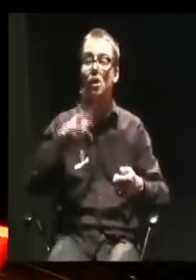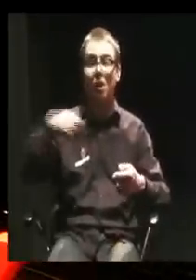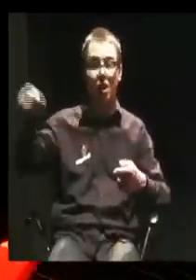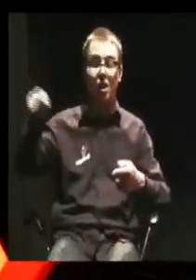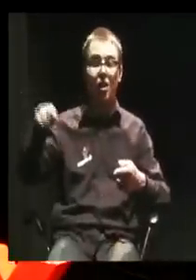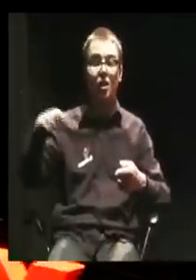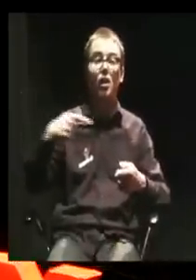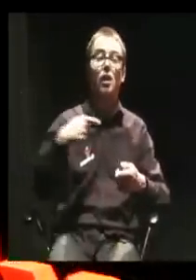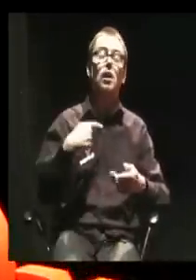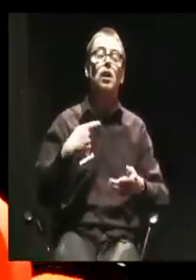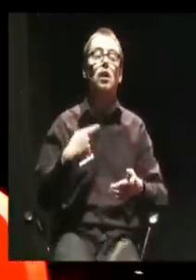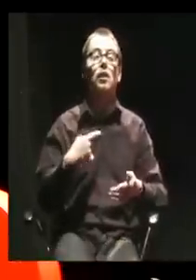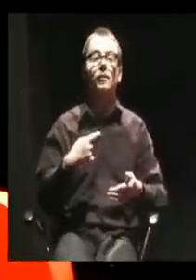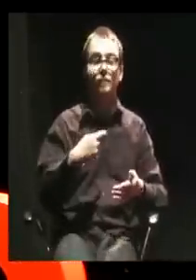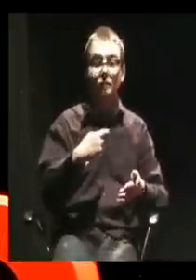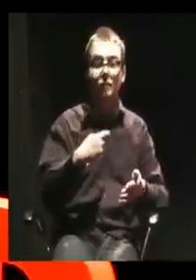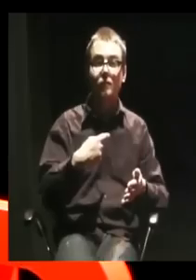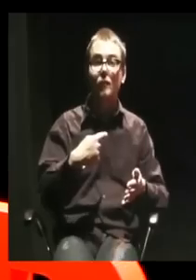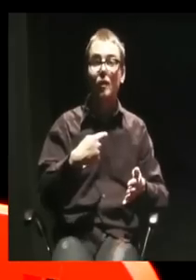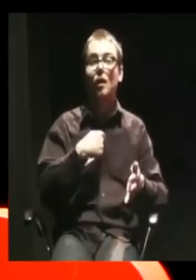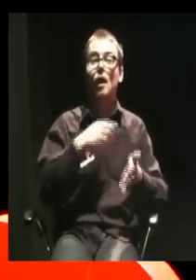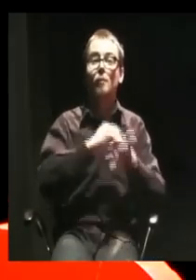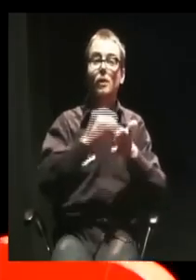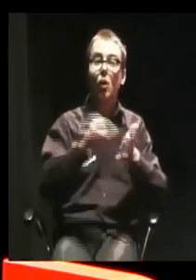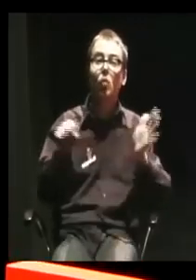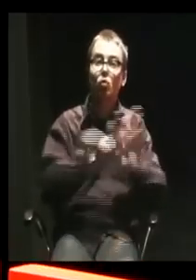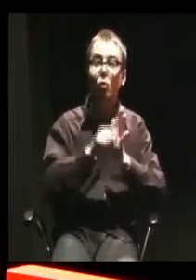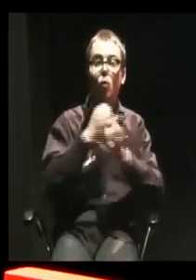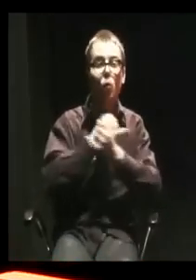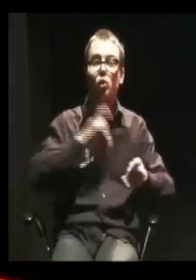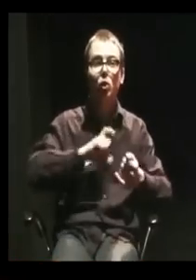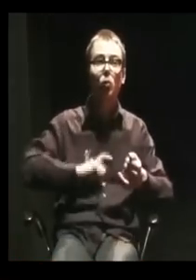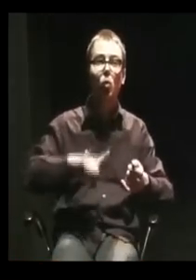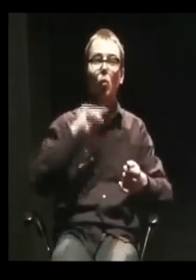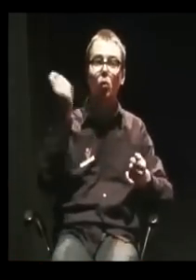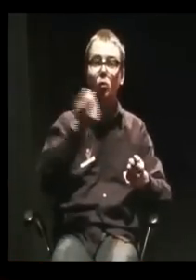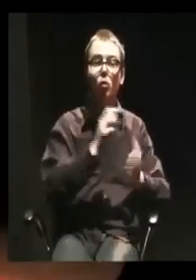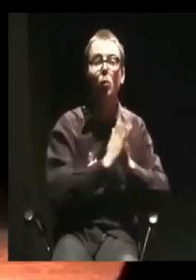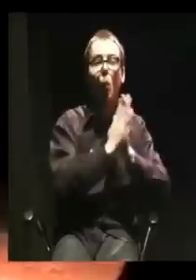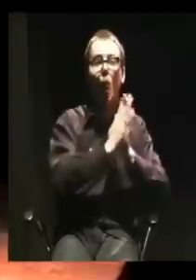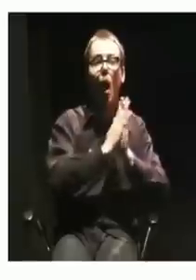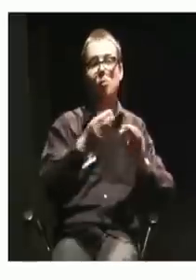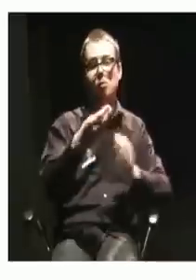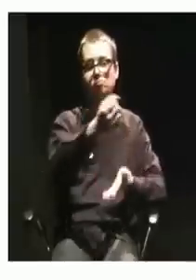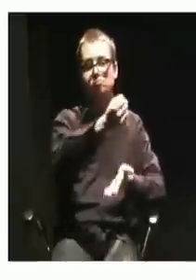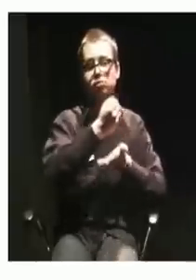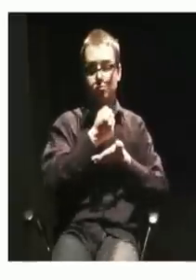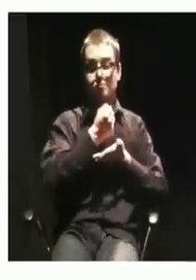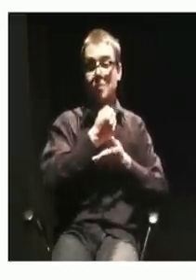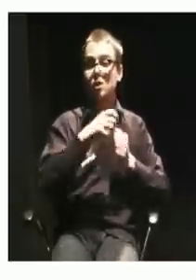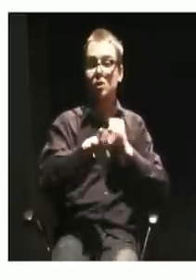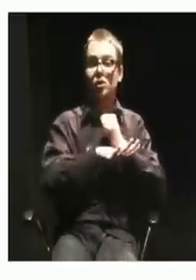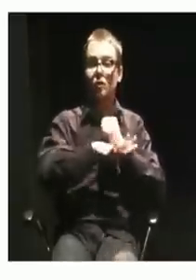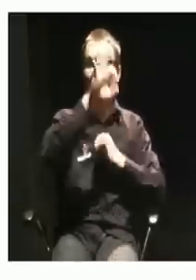to upublikuję Państwa logotyp zapowiedzi tego projektu. Wysłałem tę ofertę do kilkudziesięciu biur podróży. 90%